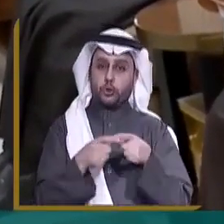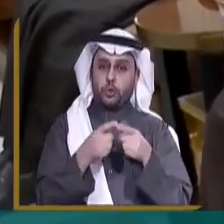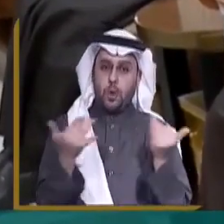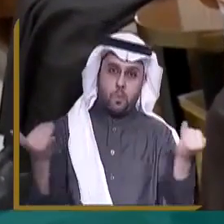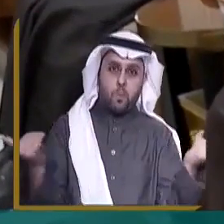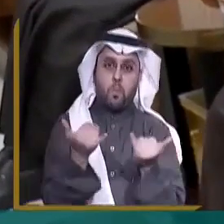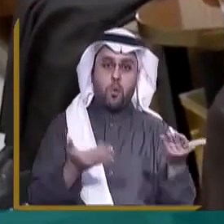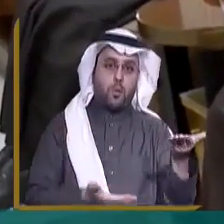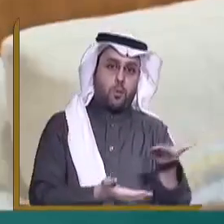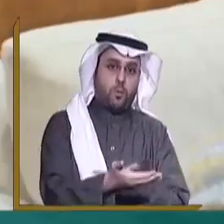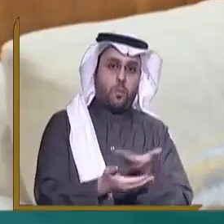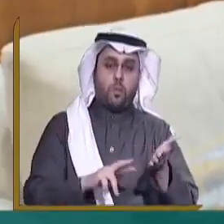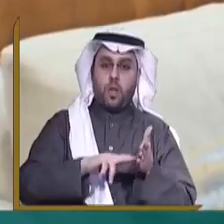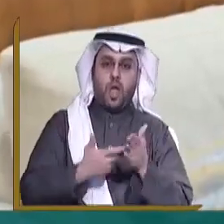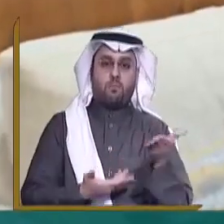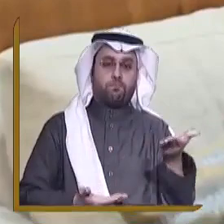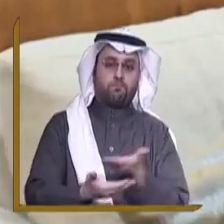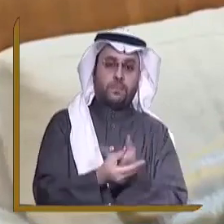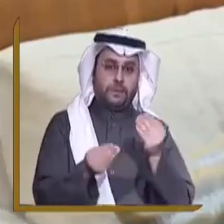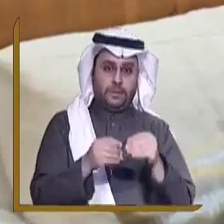الصداقه وافاق التعاون